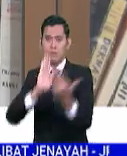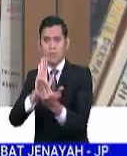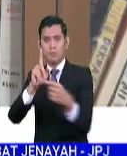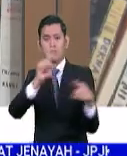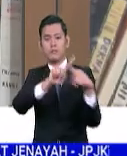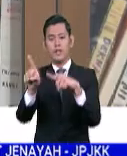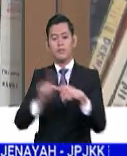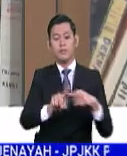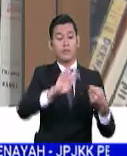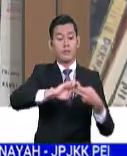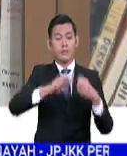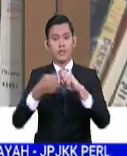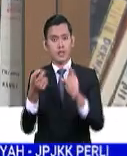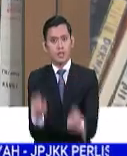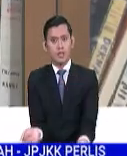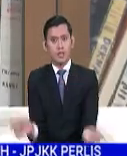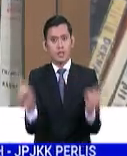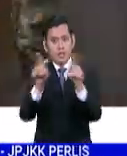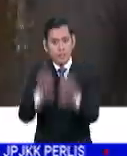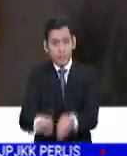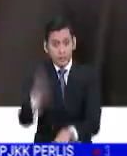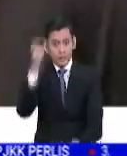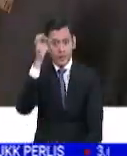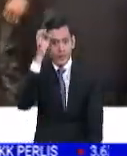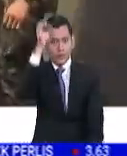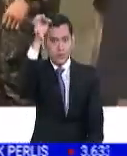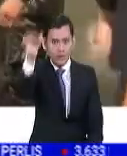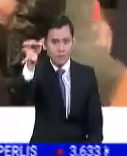bencana yang akan datang.